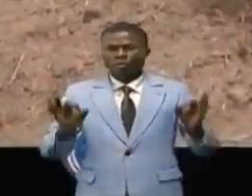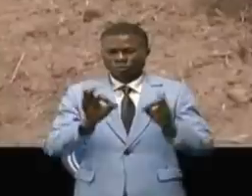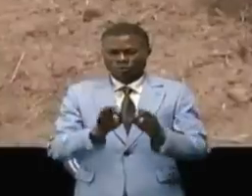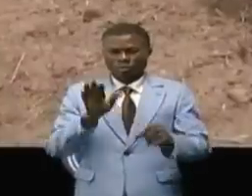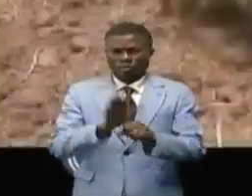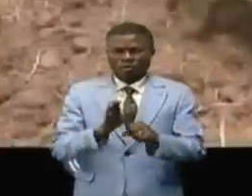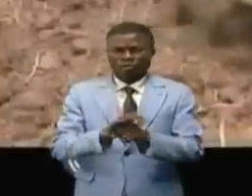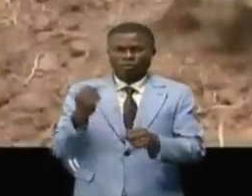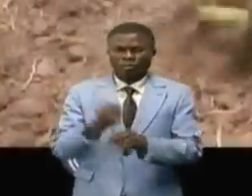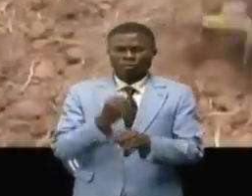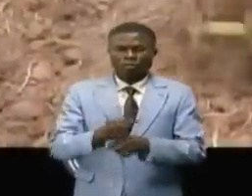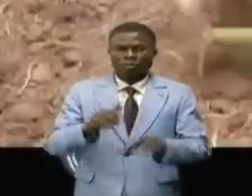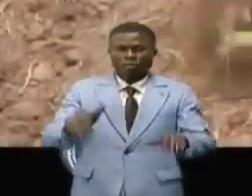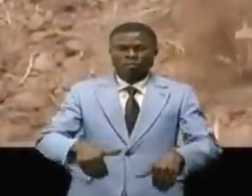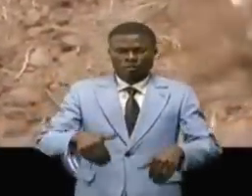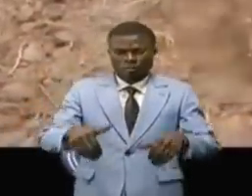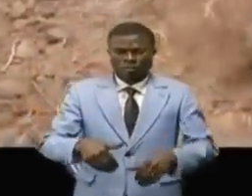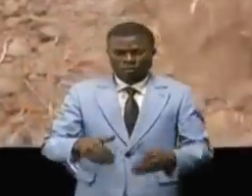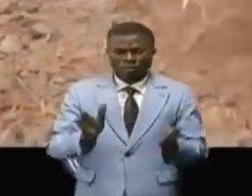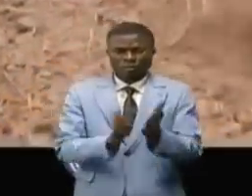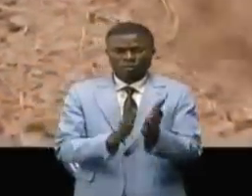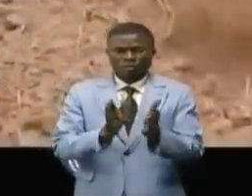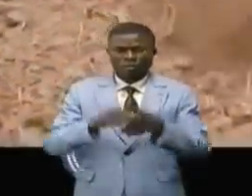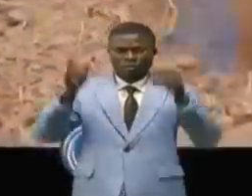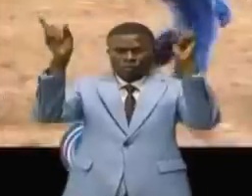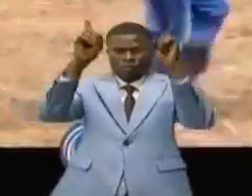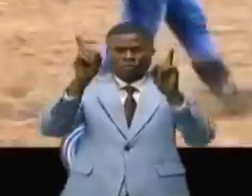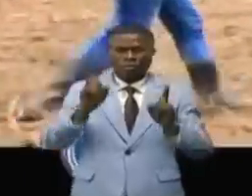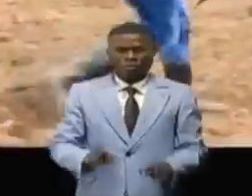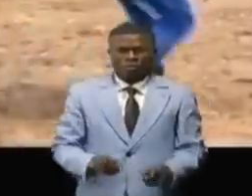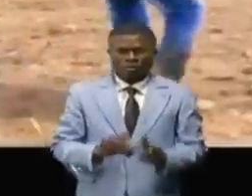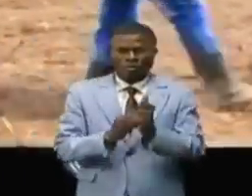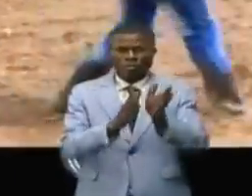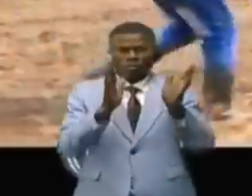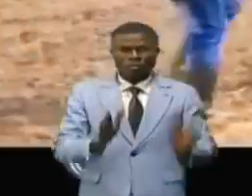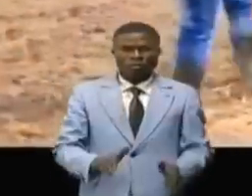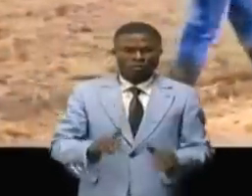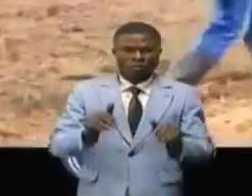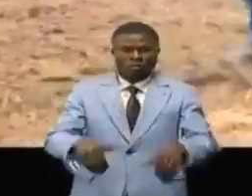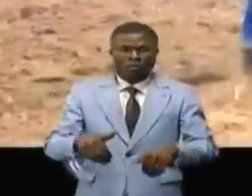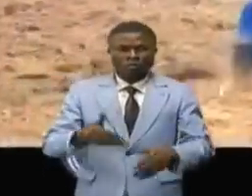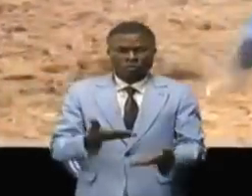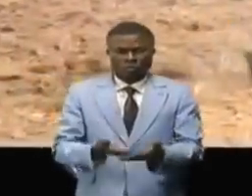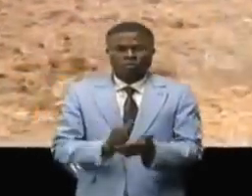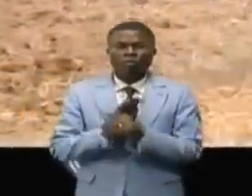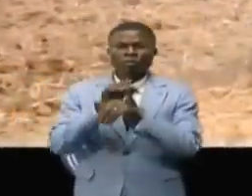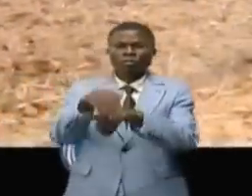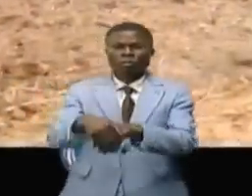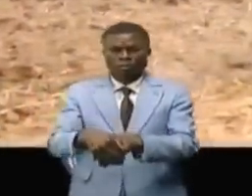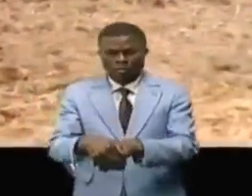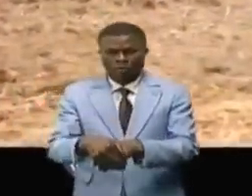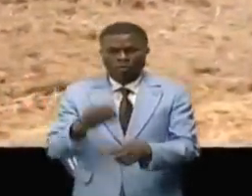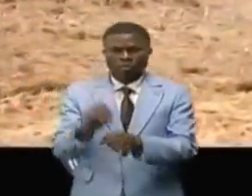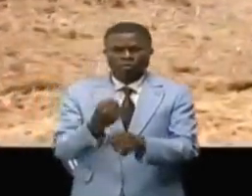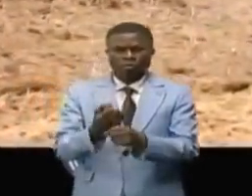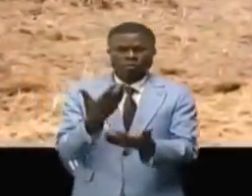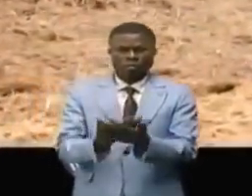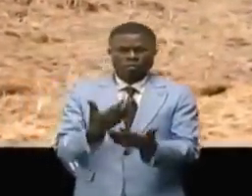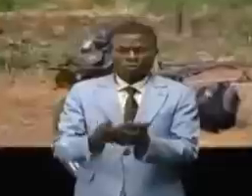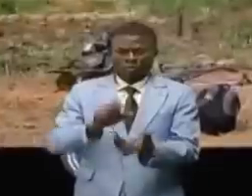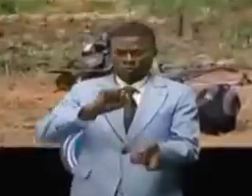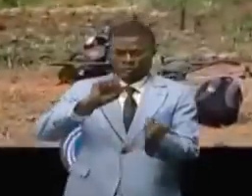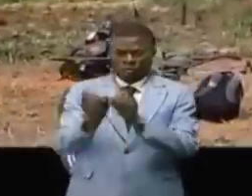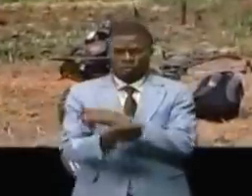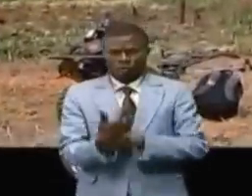domaines agricoles par l'Institut Africain de leadership agricole Ali en vue des contribuer à l'accélération de la transformation